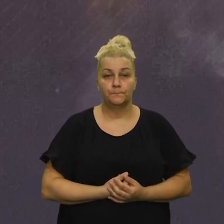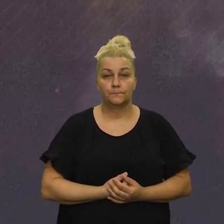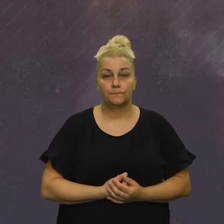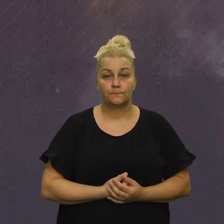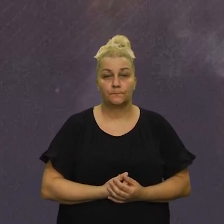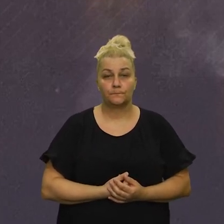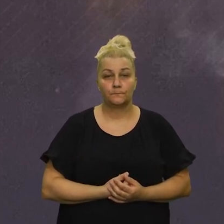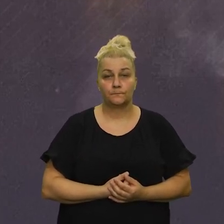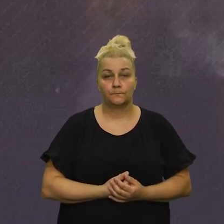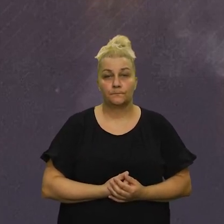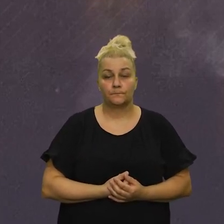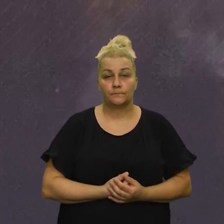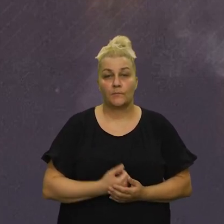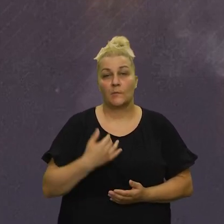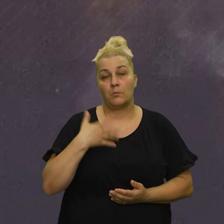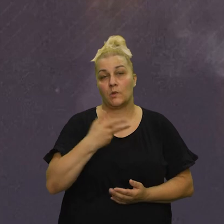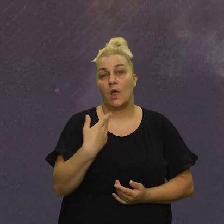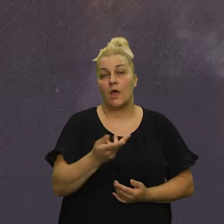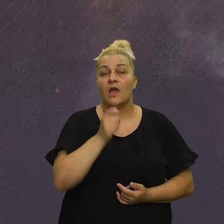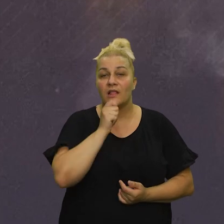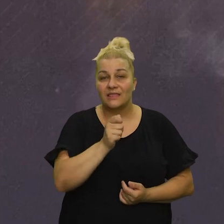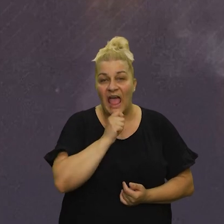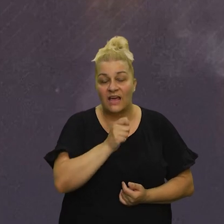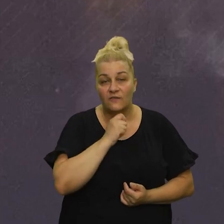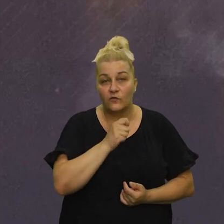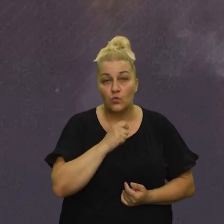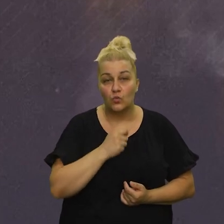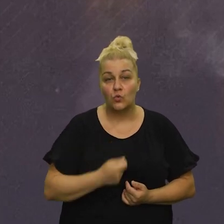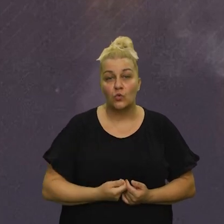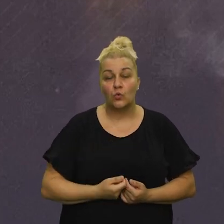da dam intervju